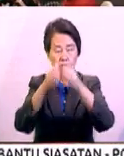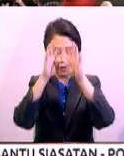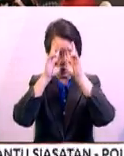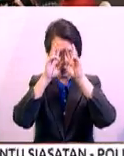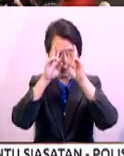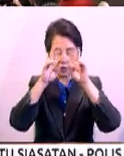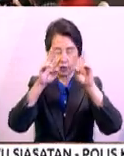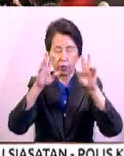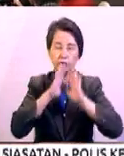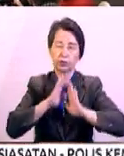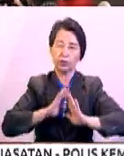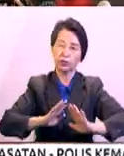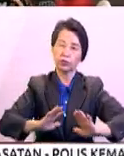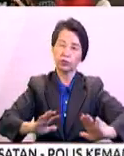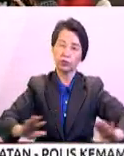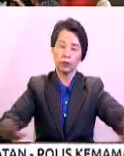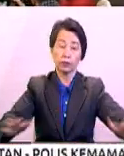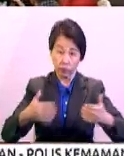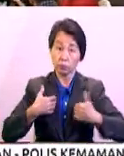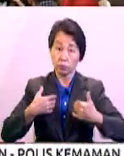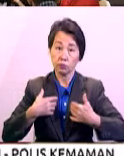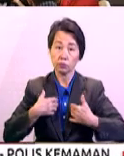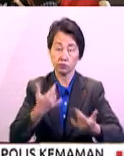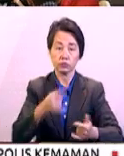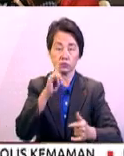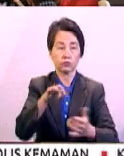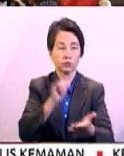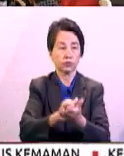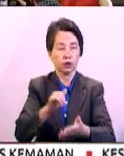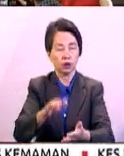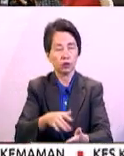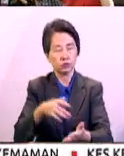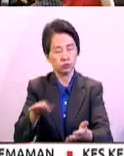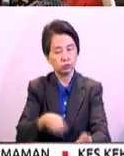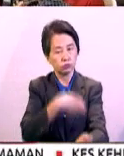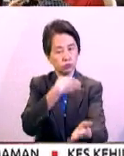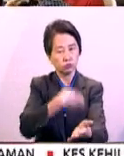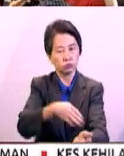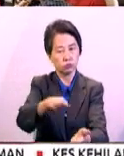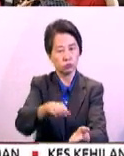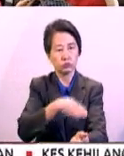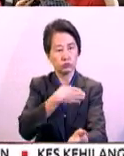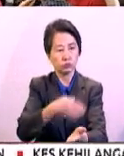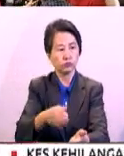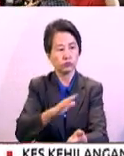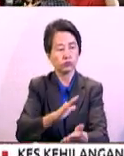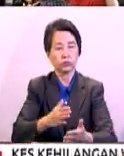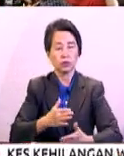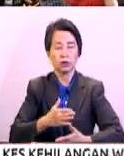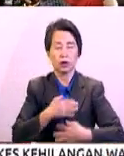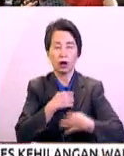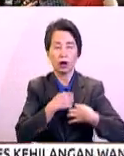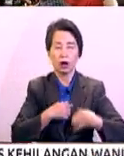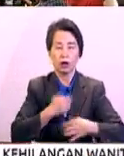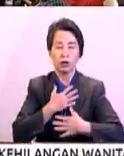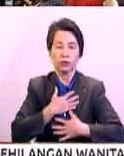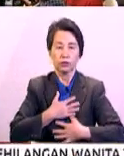ditenteramkan. There are certain instruments yang dimainkan akan dapat scientifically merendahkan